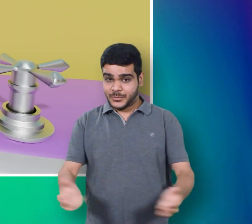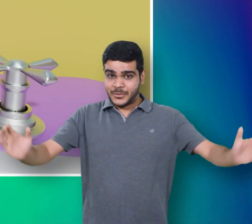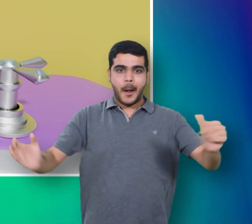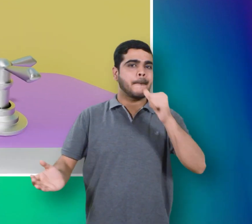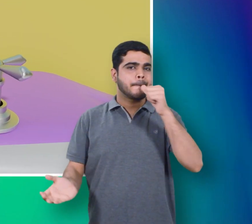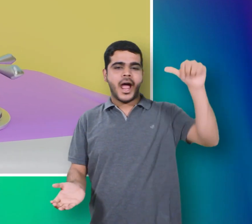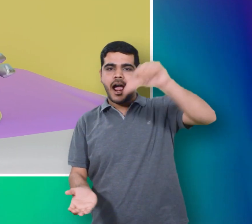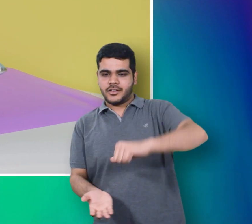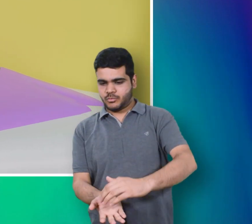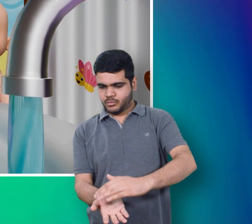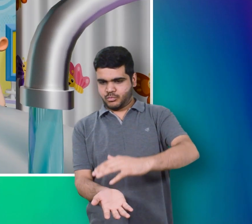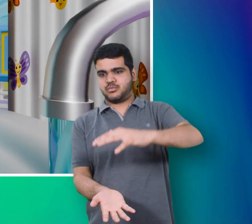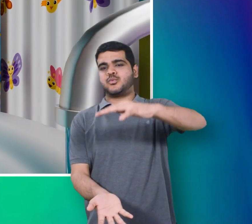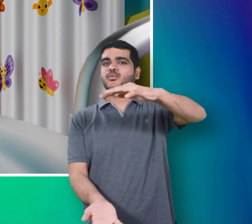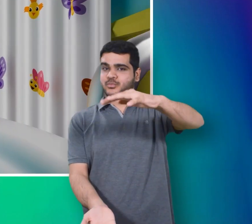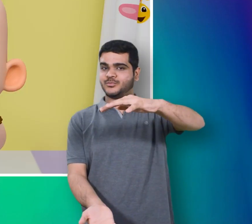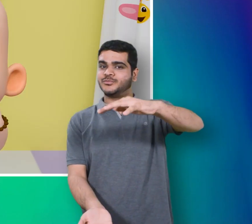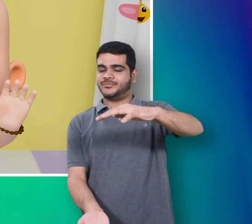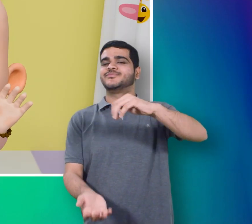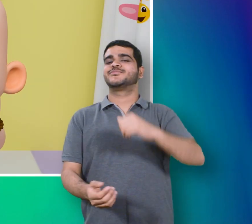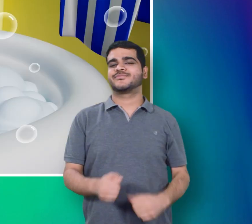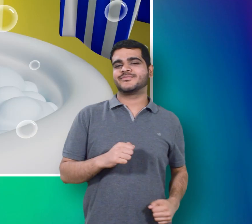टब में ताजा पानी भरकर